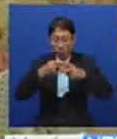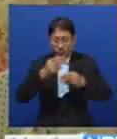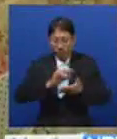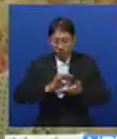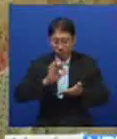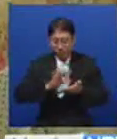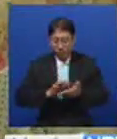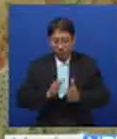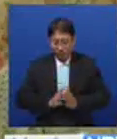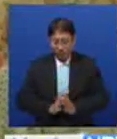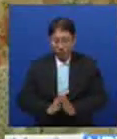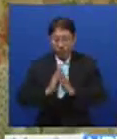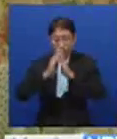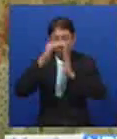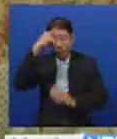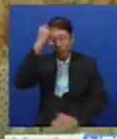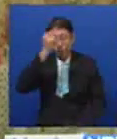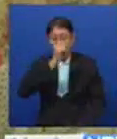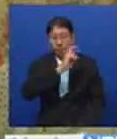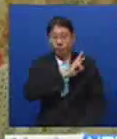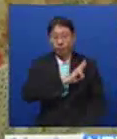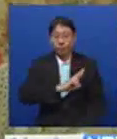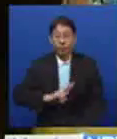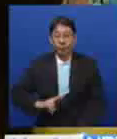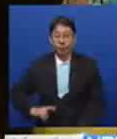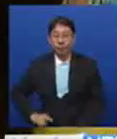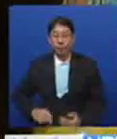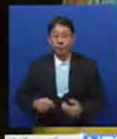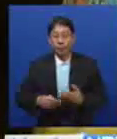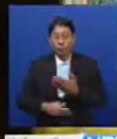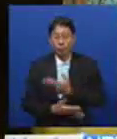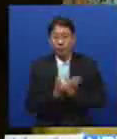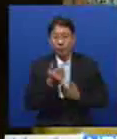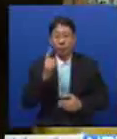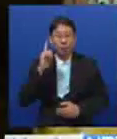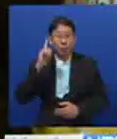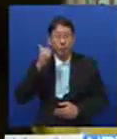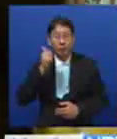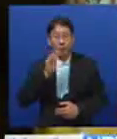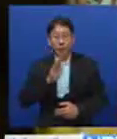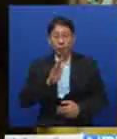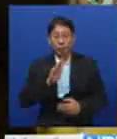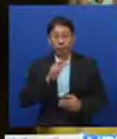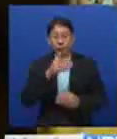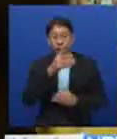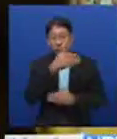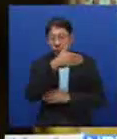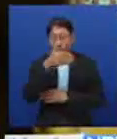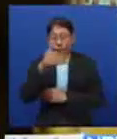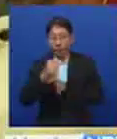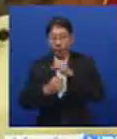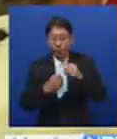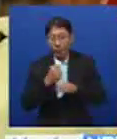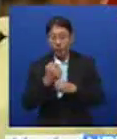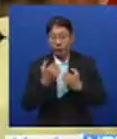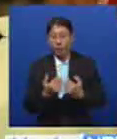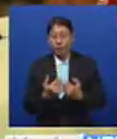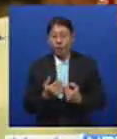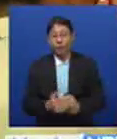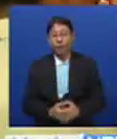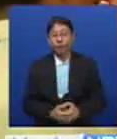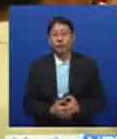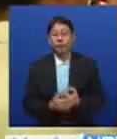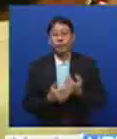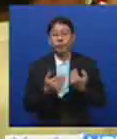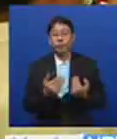ายพระพรสมเด็จพระนางเจ้าพระบรมราชินีนาถเนื่องในวันแม่แห่งชาติ12สิงหาคม2558